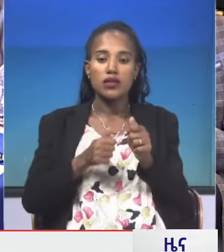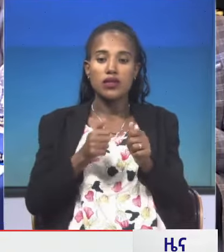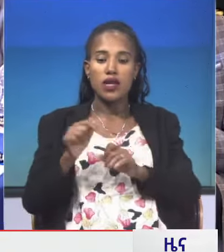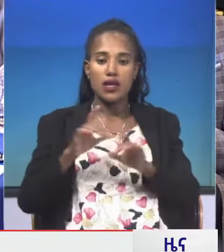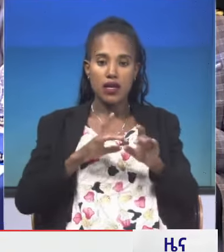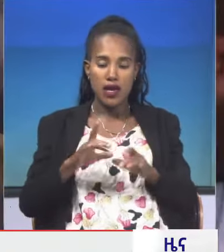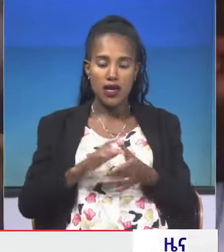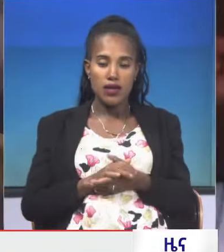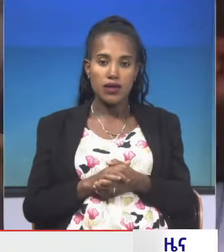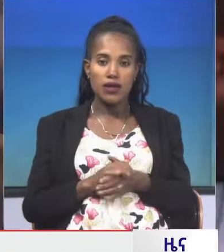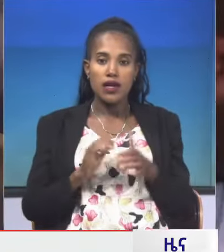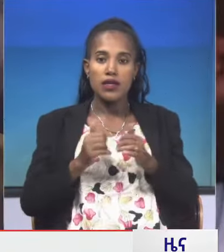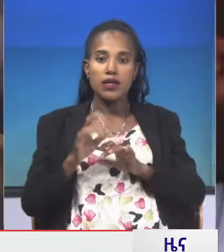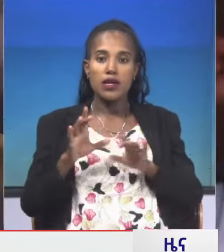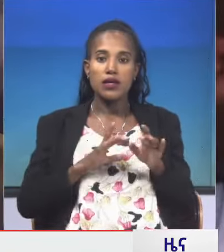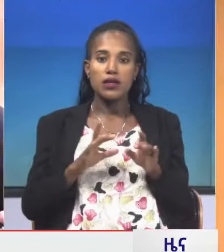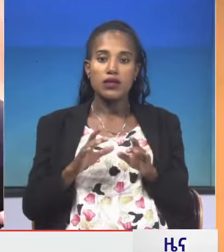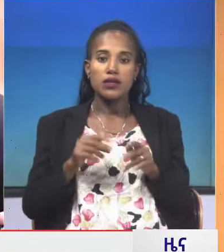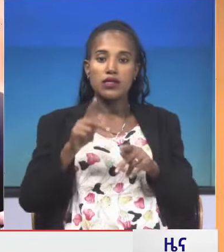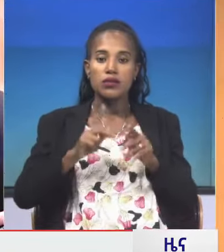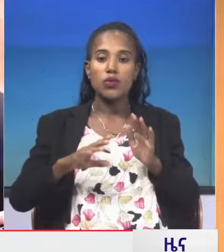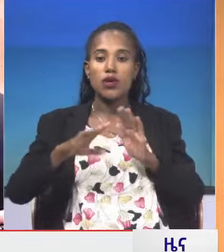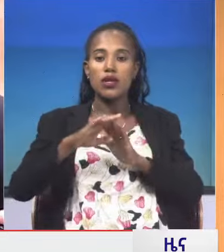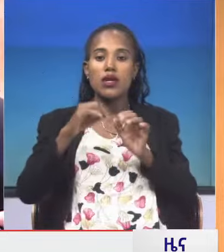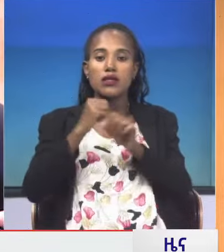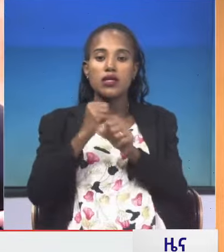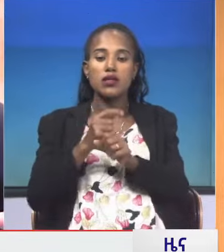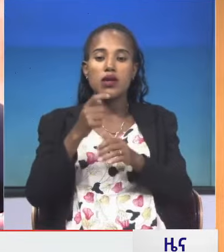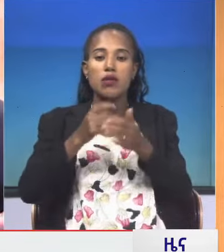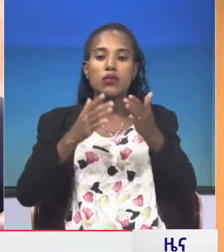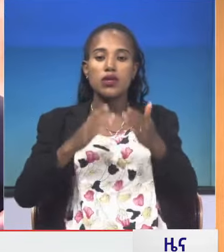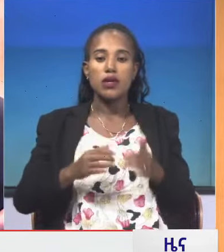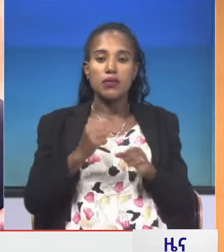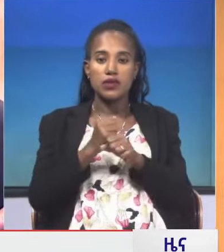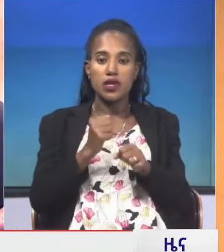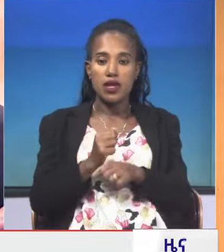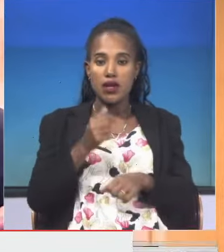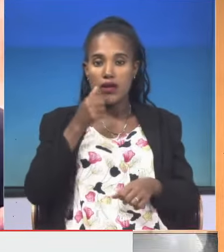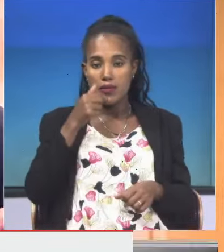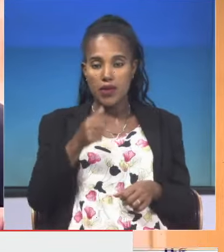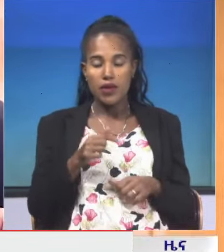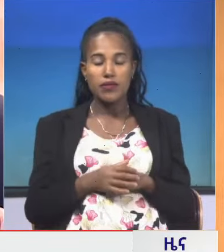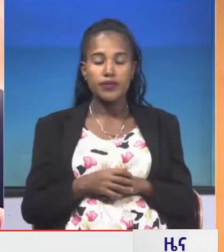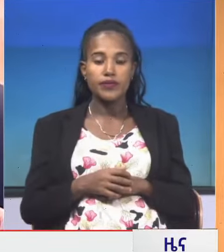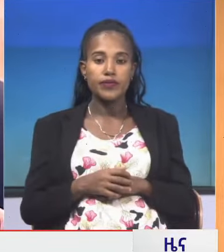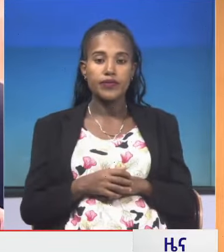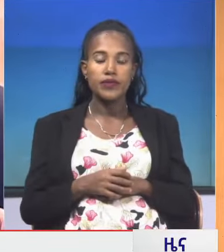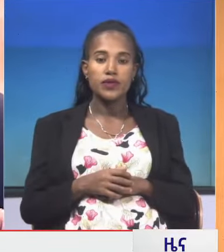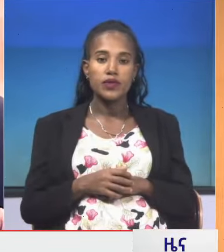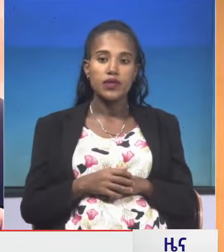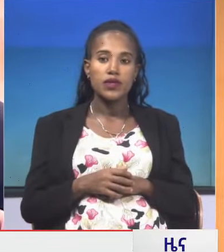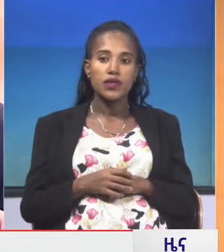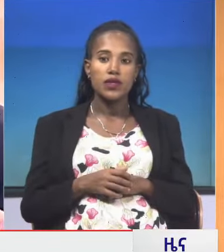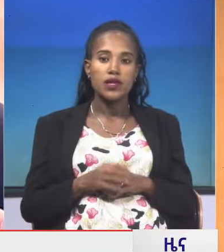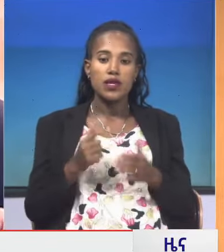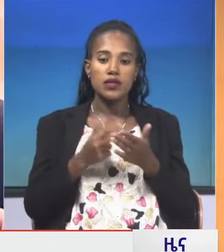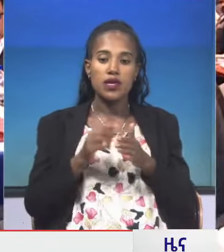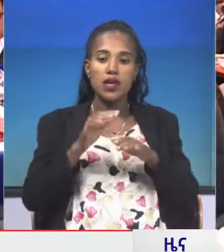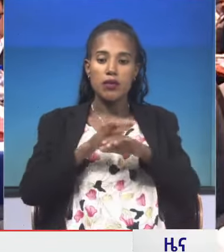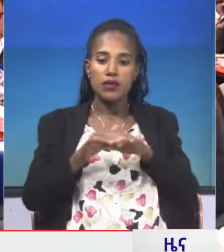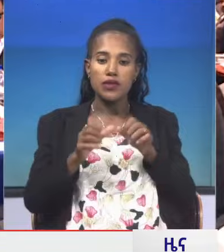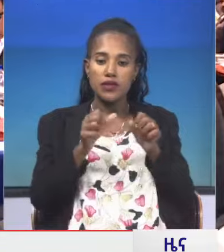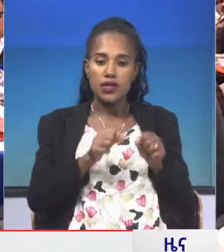እናረጋለን፣ እንዴት አድርገን የቡክልና ስራችንን በውጤታማነት እንሰራለን የሚል ለዚህ የሚመች